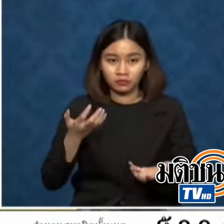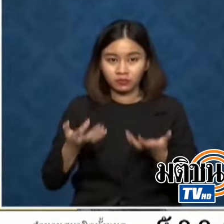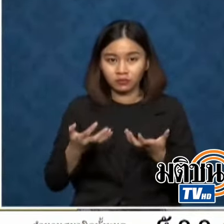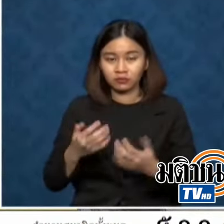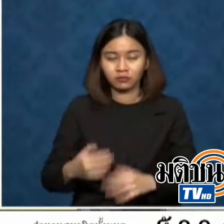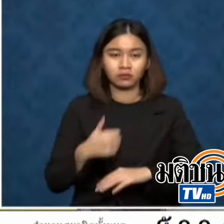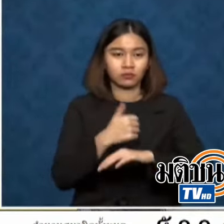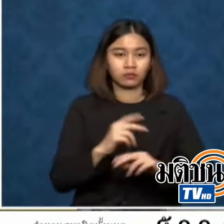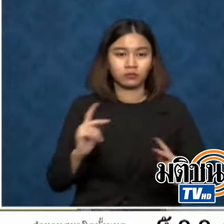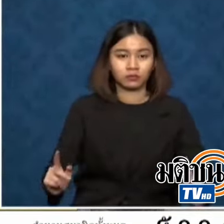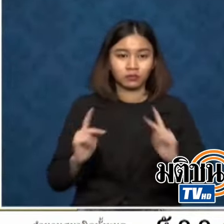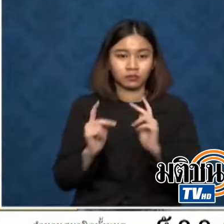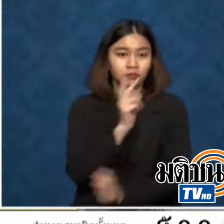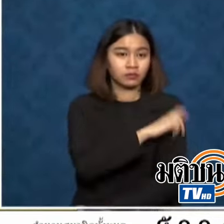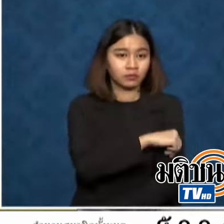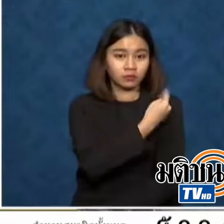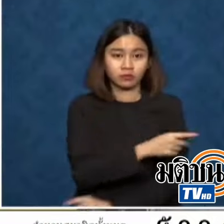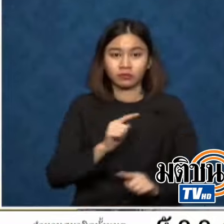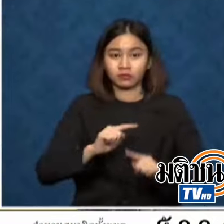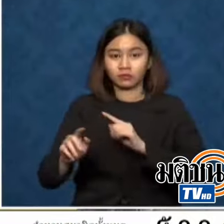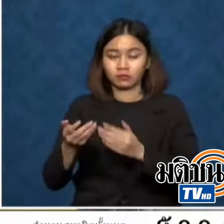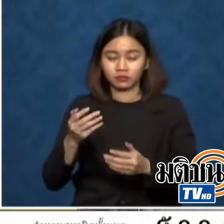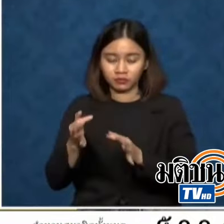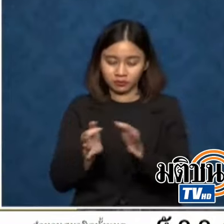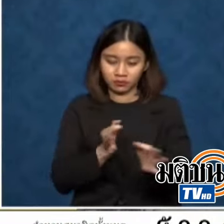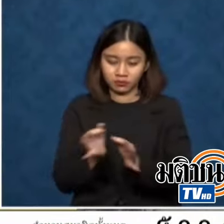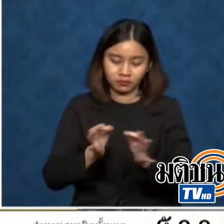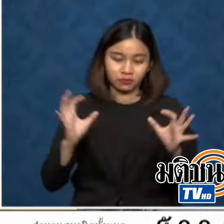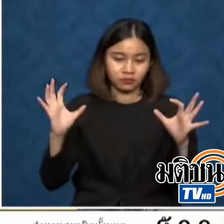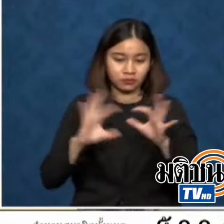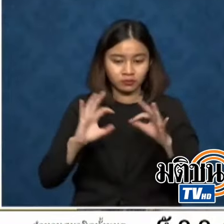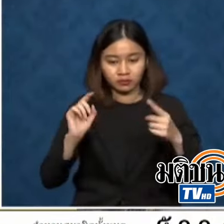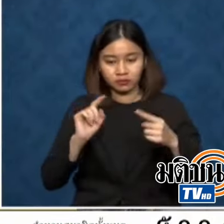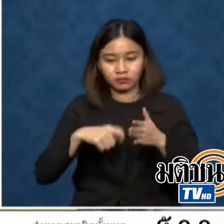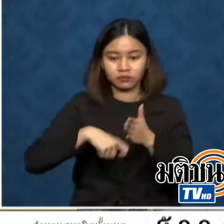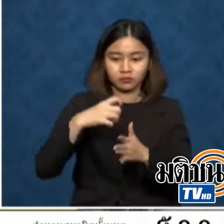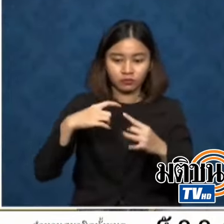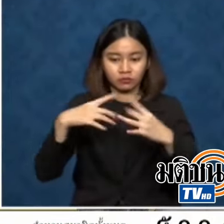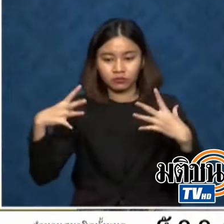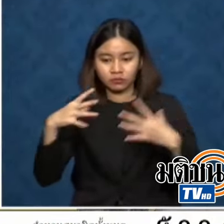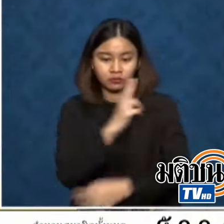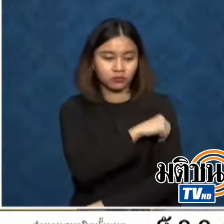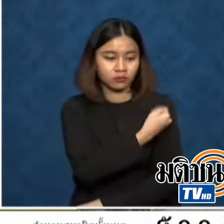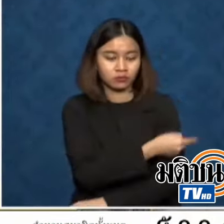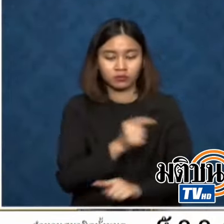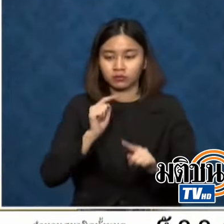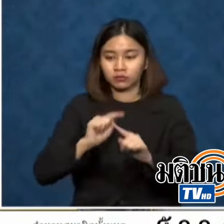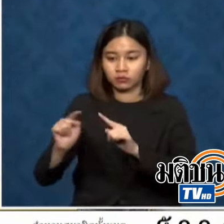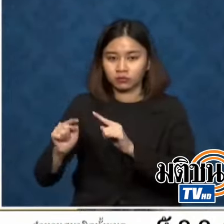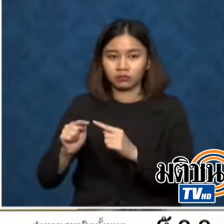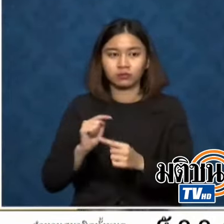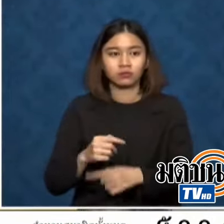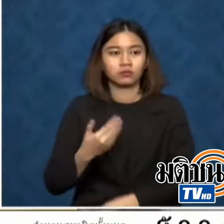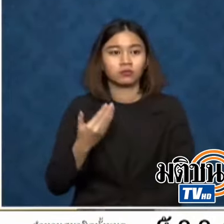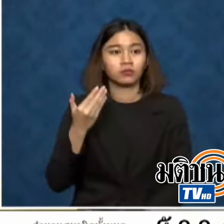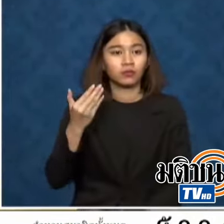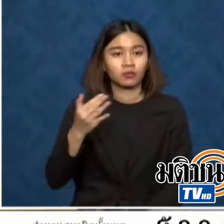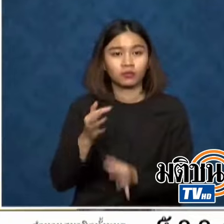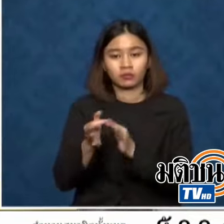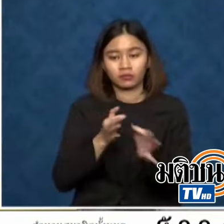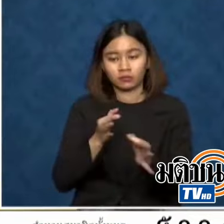รัฐมนตรีกระทรวงสาธารณสุขคดีก็ได้อธิบายถึงความไม่สมเหตุสมผลทางการแพทย์ที่โสสวโยพยายามที่จะ